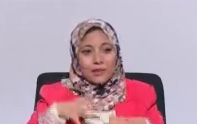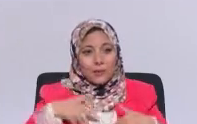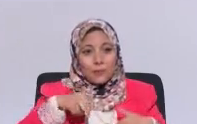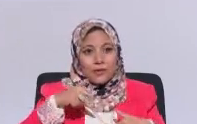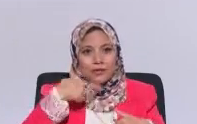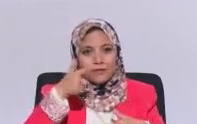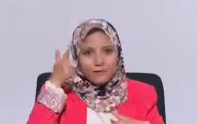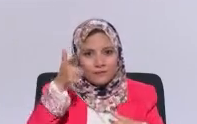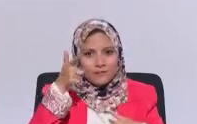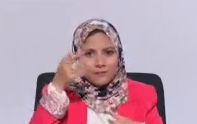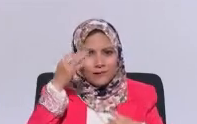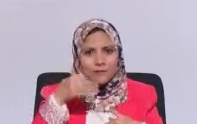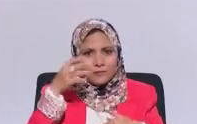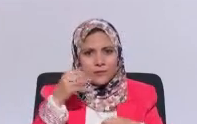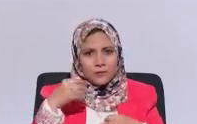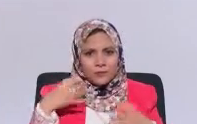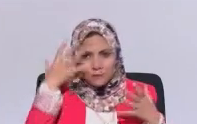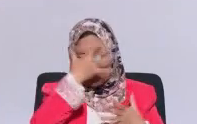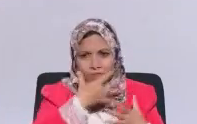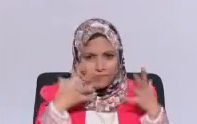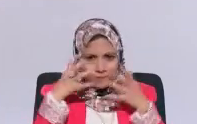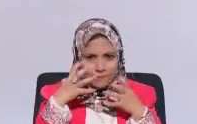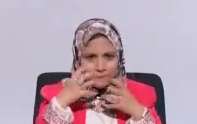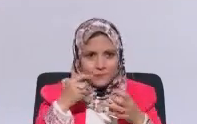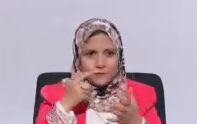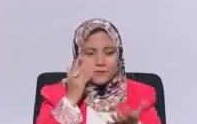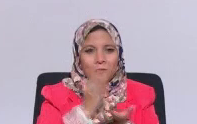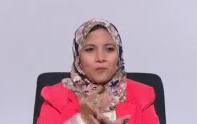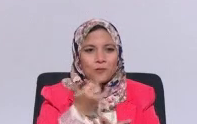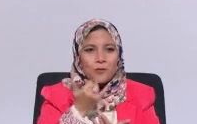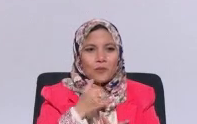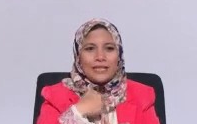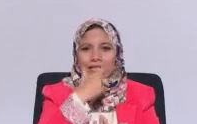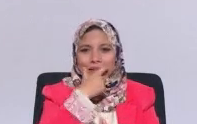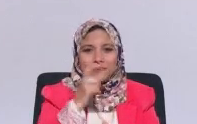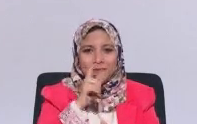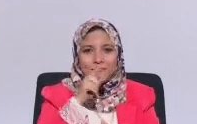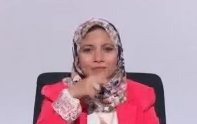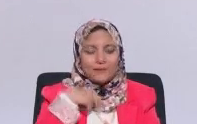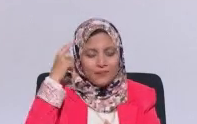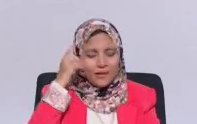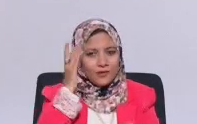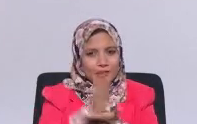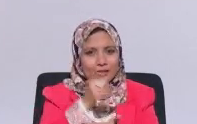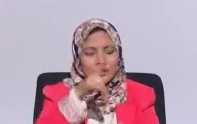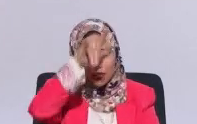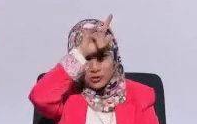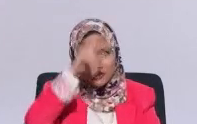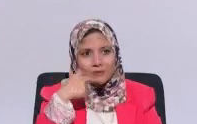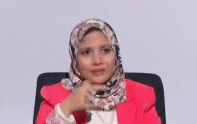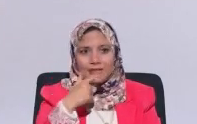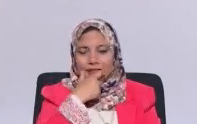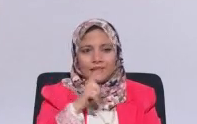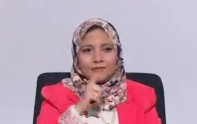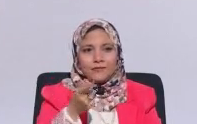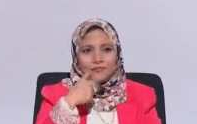دلوقتي بعبارات كلها شر، بشرط اوعى تخليني اضحك عشان اصدق انك انت شرير.